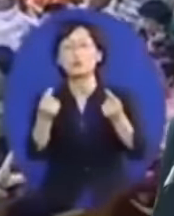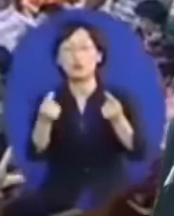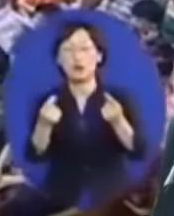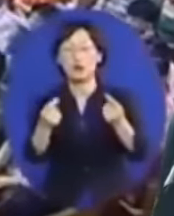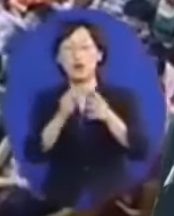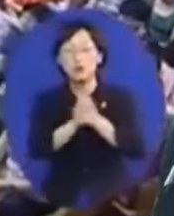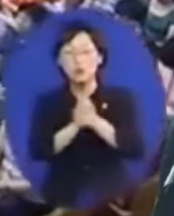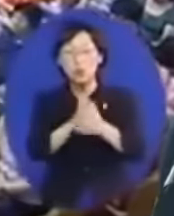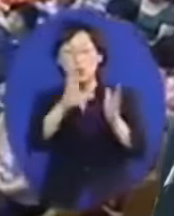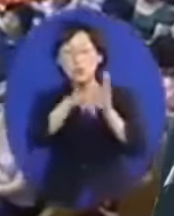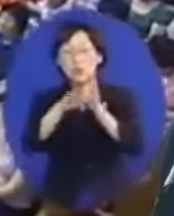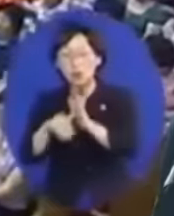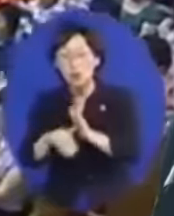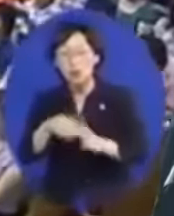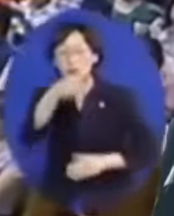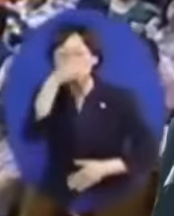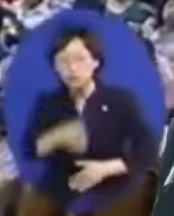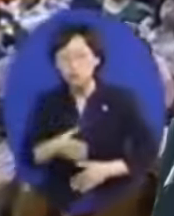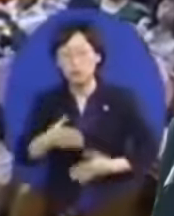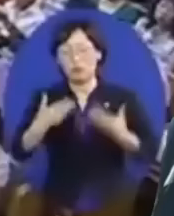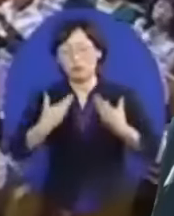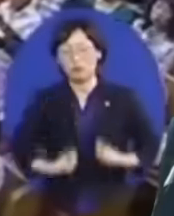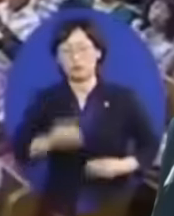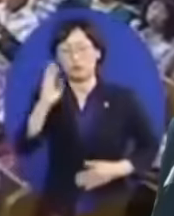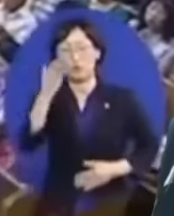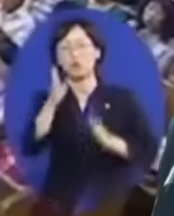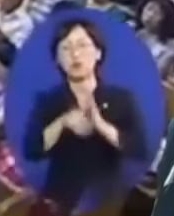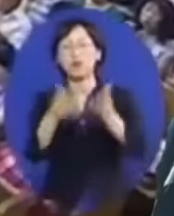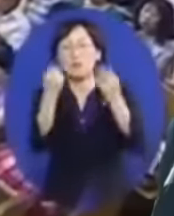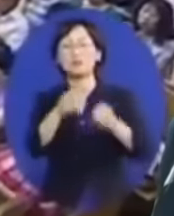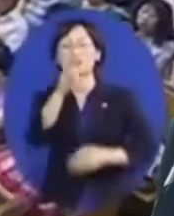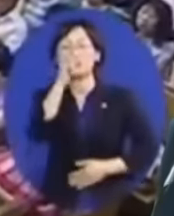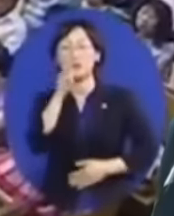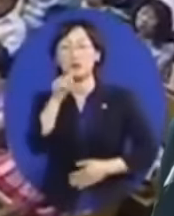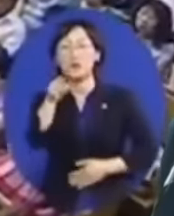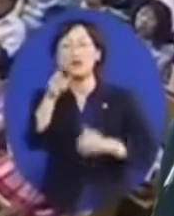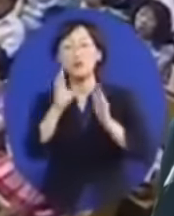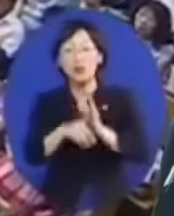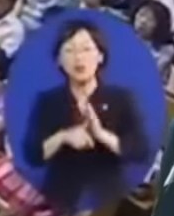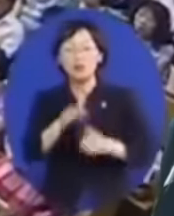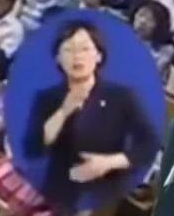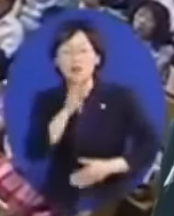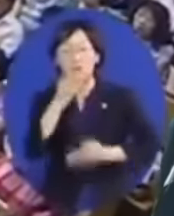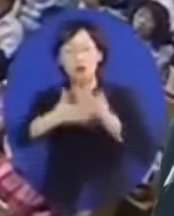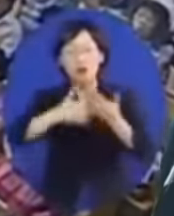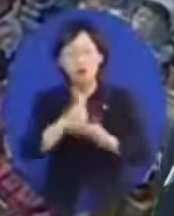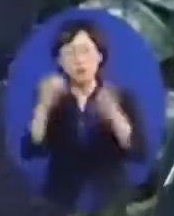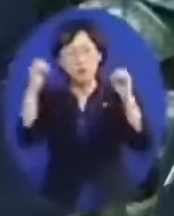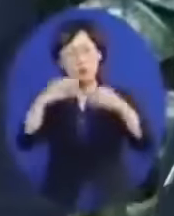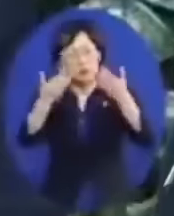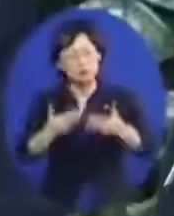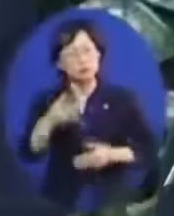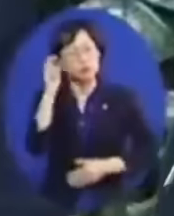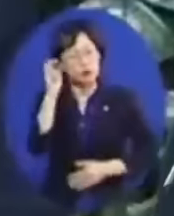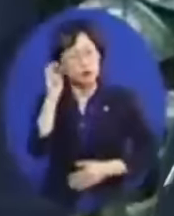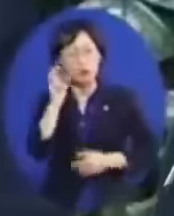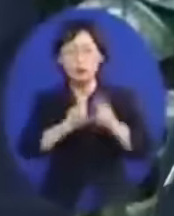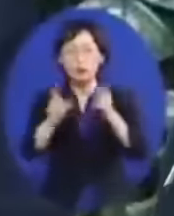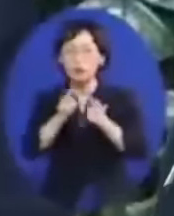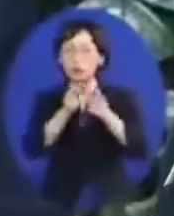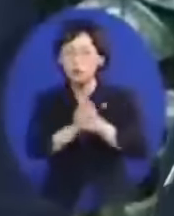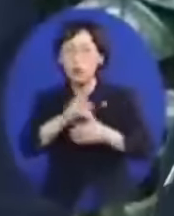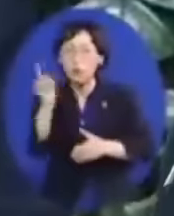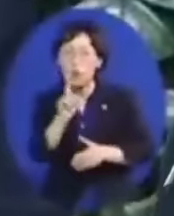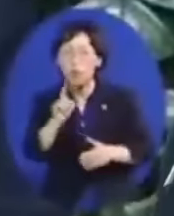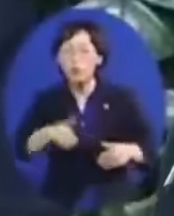기도는 때로 힘들고 낙심이 될 때가 많습니다. 그런 때에는 정말 하나님이 응답해 주실까, 더 기도해 봤자